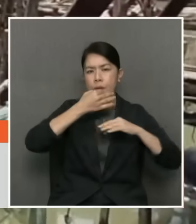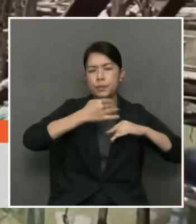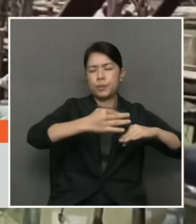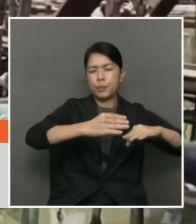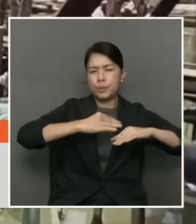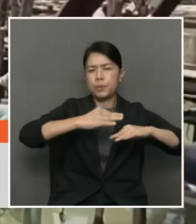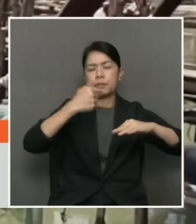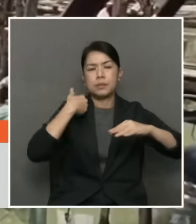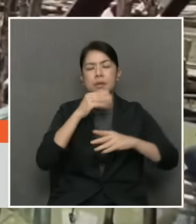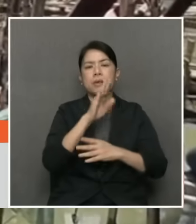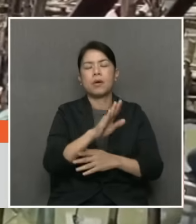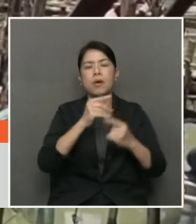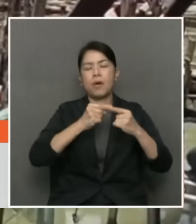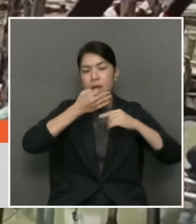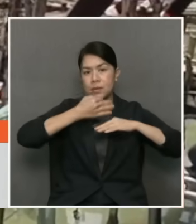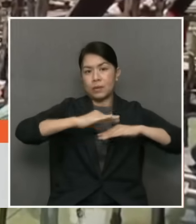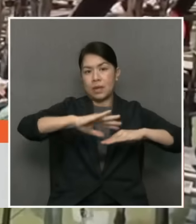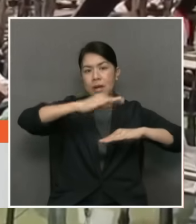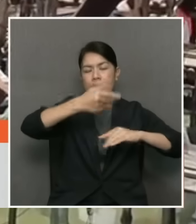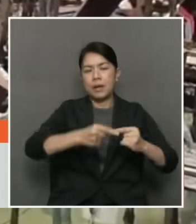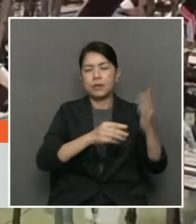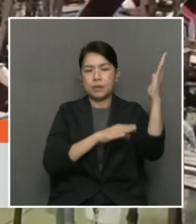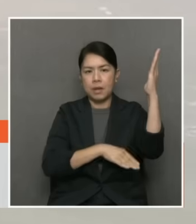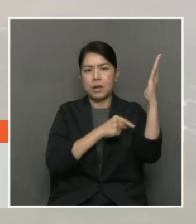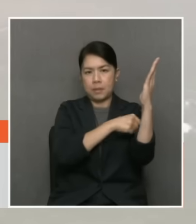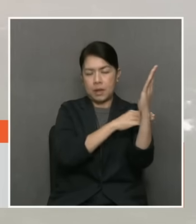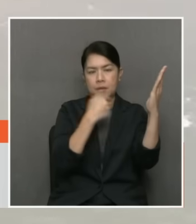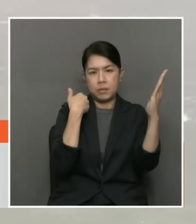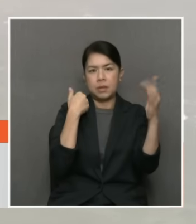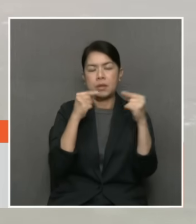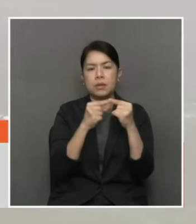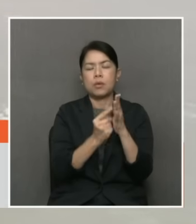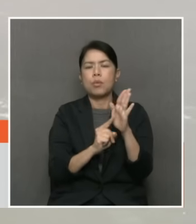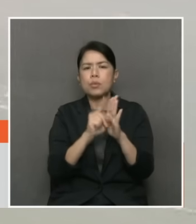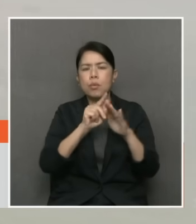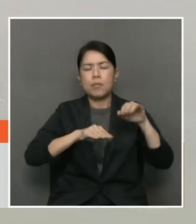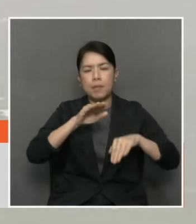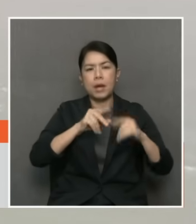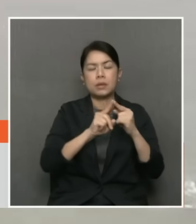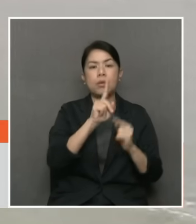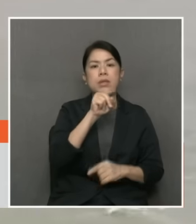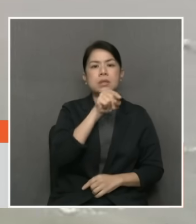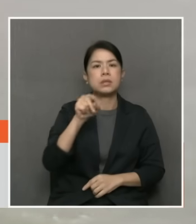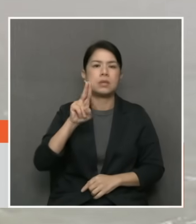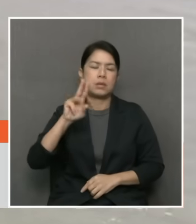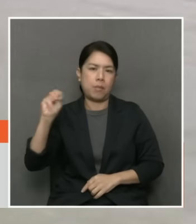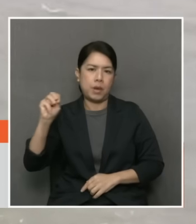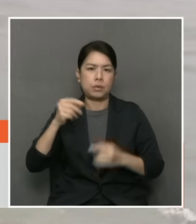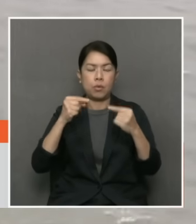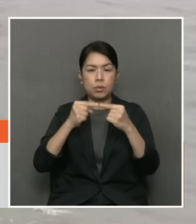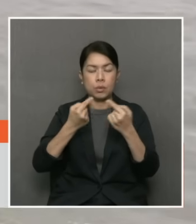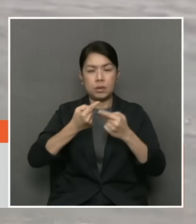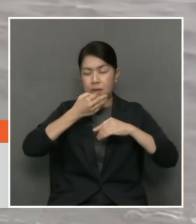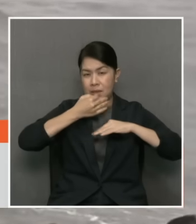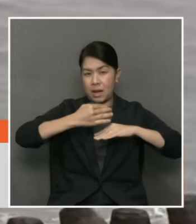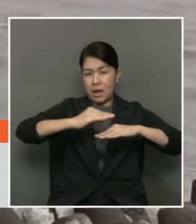อันดามันและอ่าวไทยมีกำลังปานกลางค่ะคลื่นสูงประมาณ 1-2เมตแล้วจุดที่เกิดฝนฟ้าคะนองคลื่นจะสูง